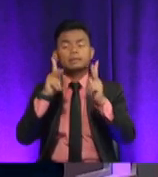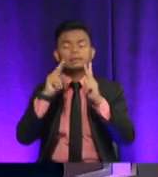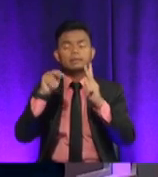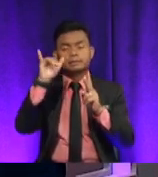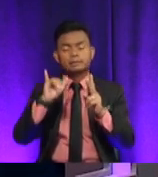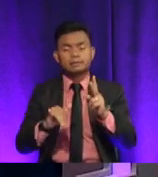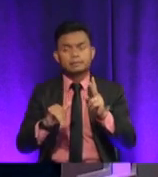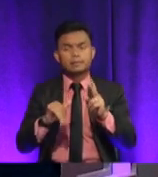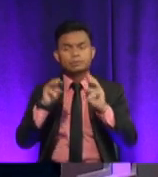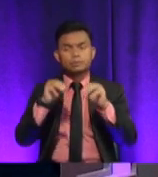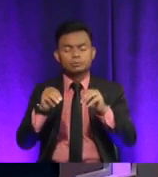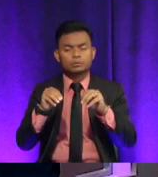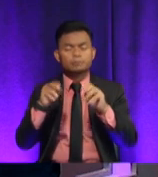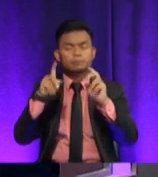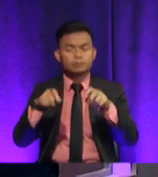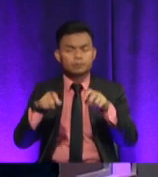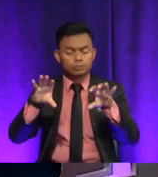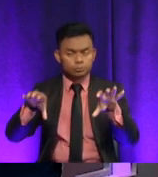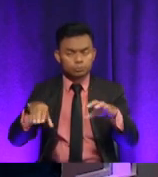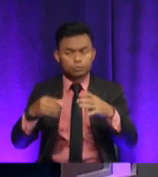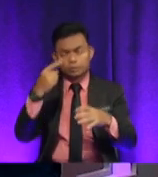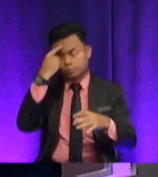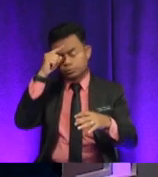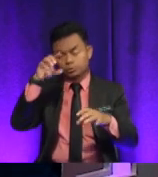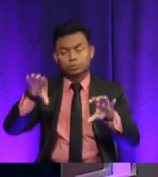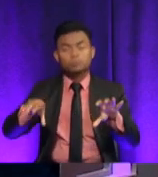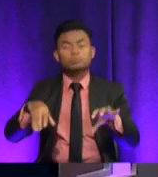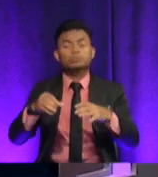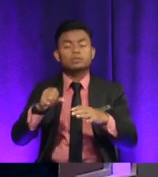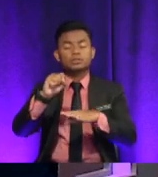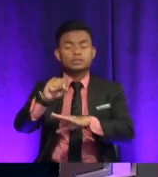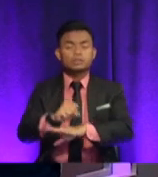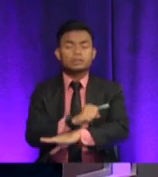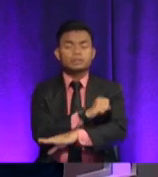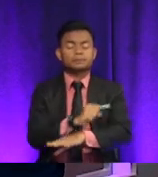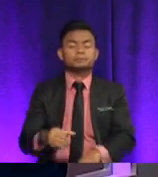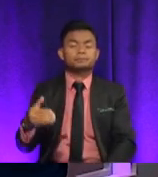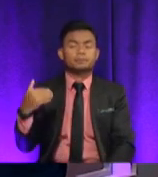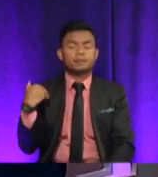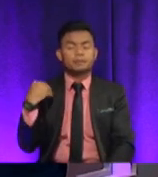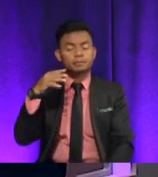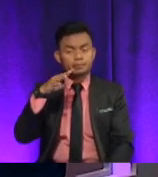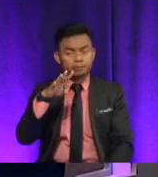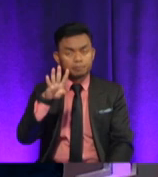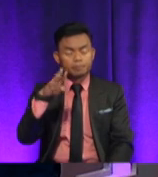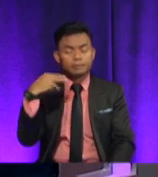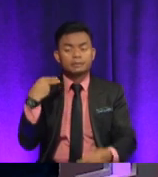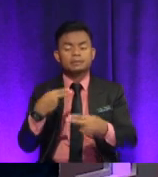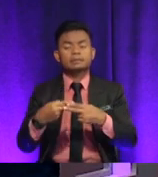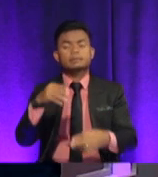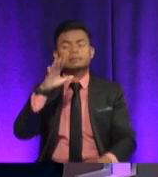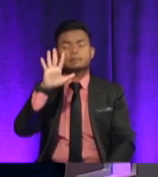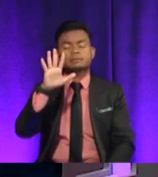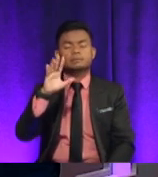Bino apabila menghasilkan karya syair nanti antara empat hingga lima patah perkataan saja ya contohnya